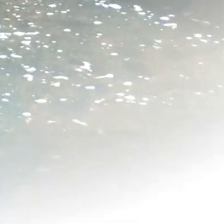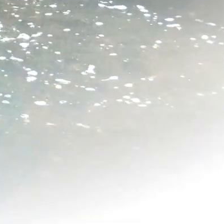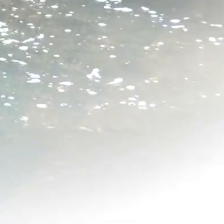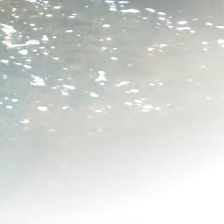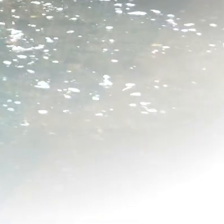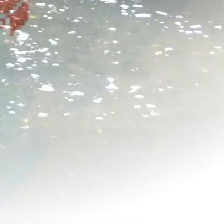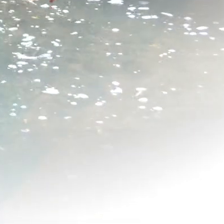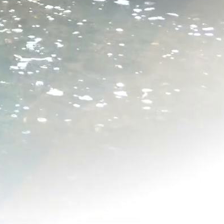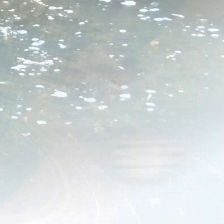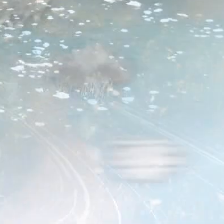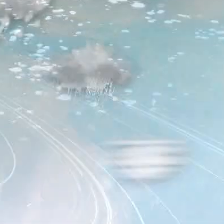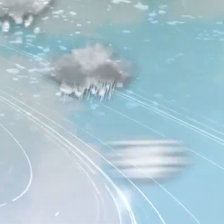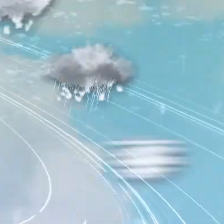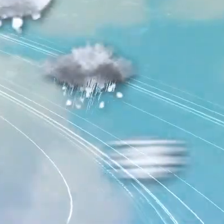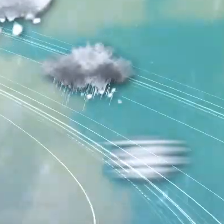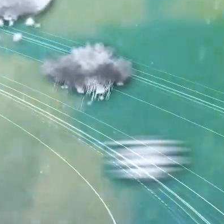азімыя.